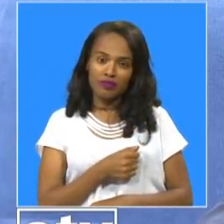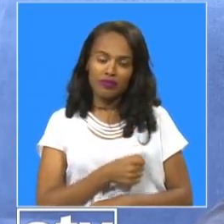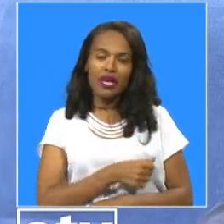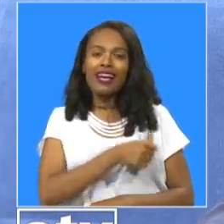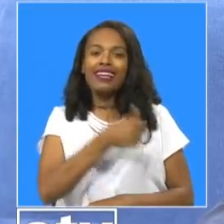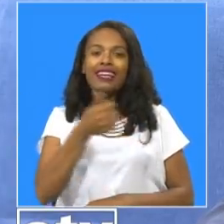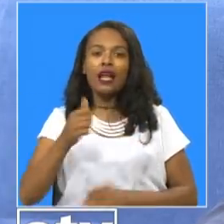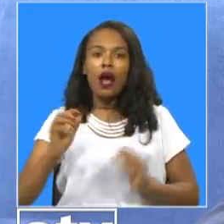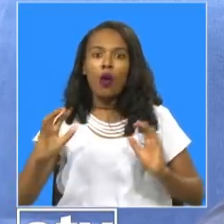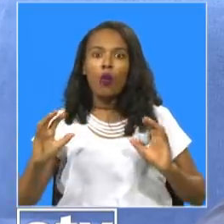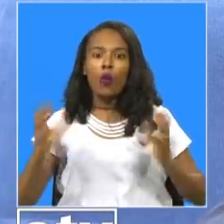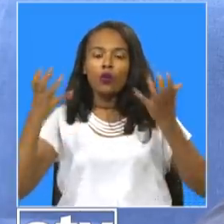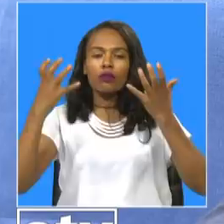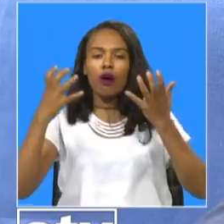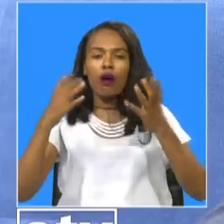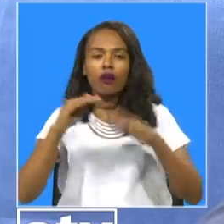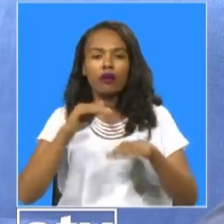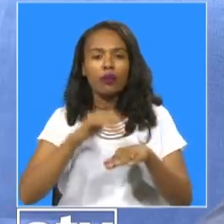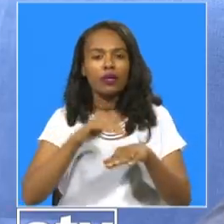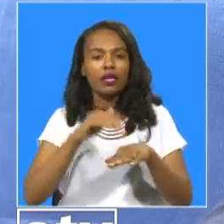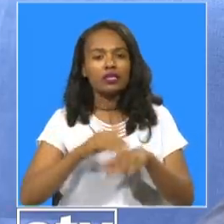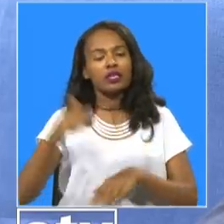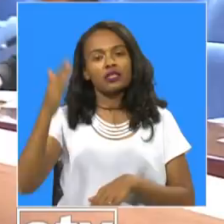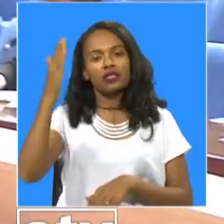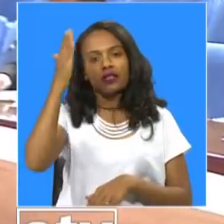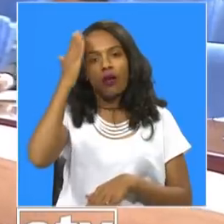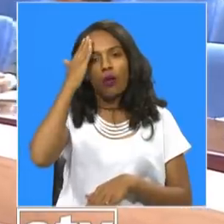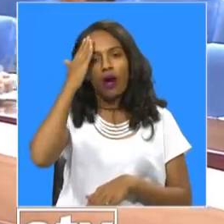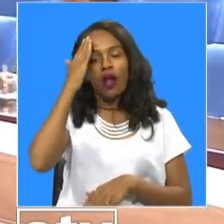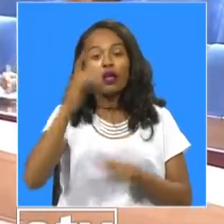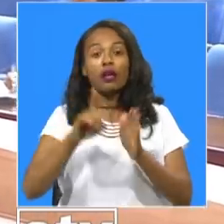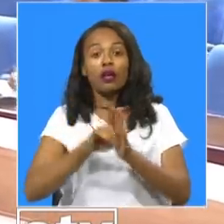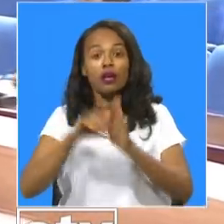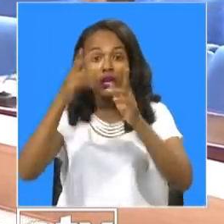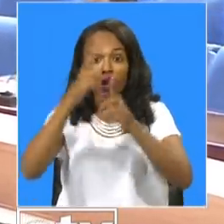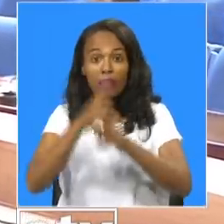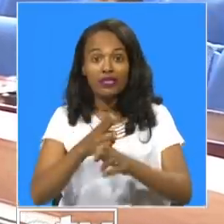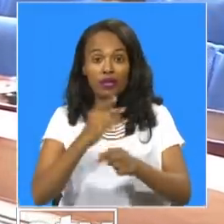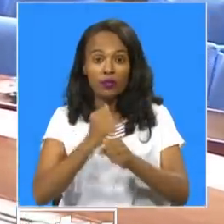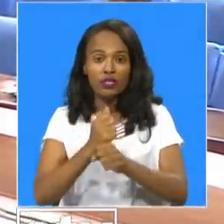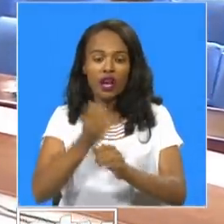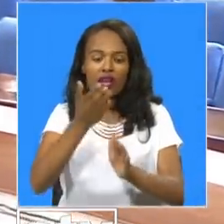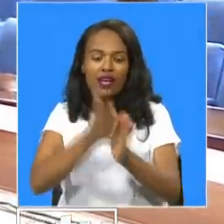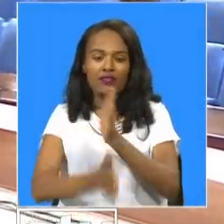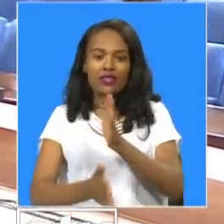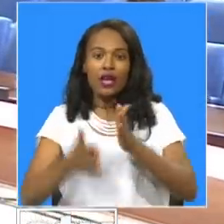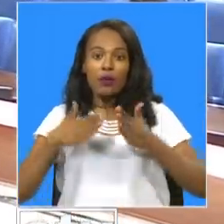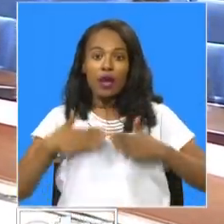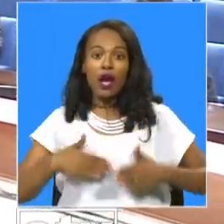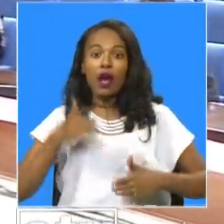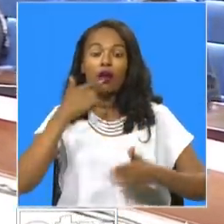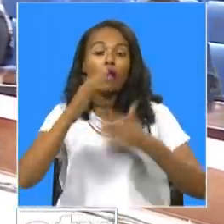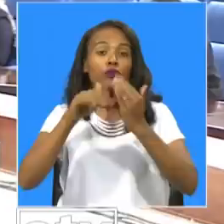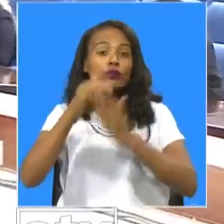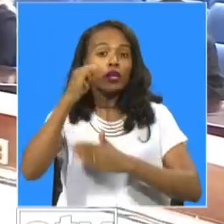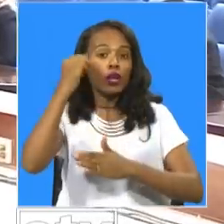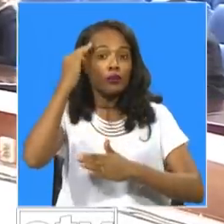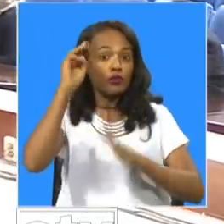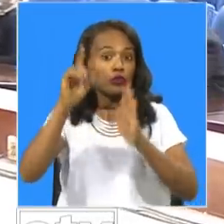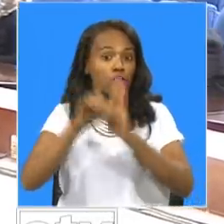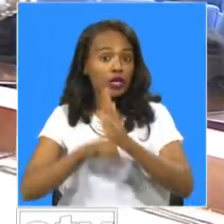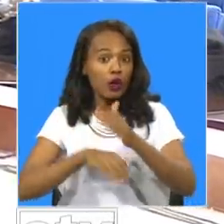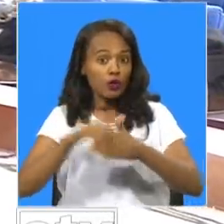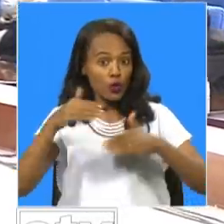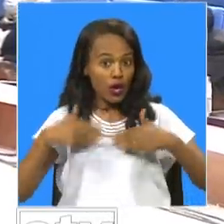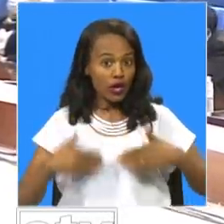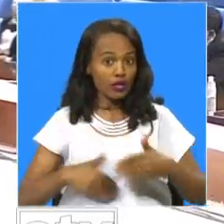ሌላ ቁጣ እንደሚቀሰቅስ ይታወቃል። ህግ ማስከበር ስራ ያስፈጻሚው አካል ድርሻን ያሉት ጠቅላይ ሚኒስትሩም በጋውጭ